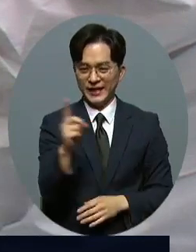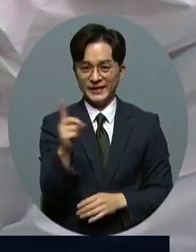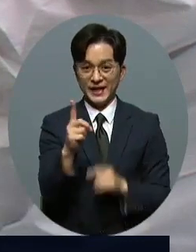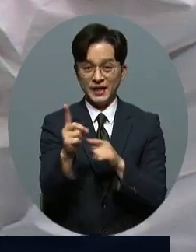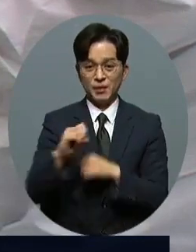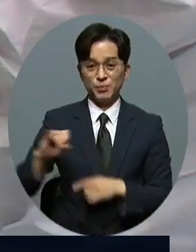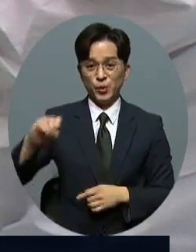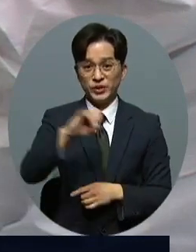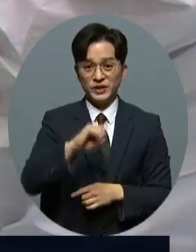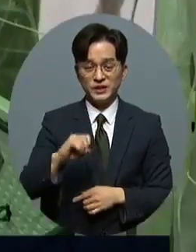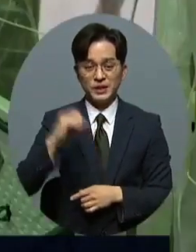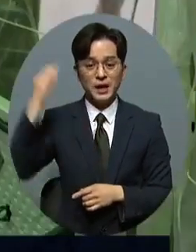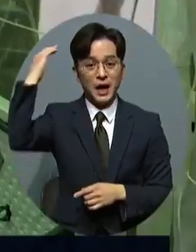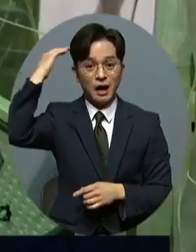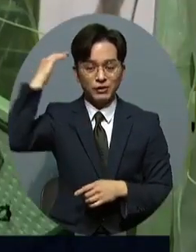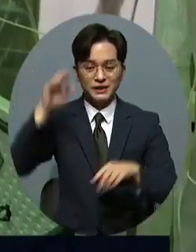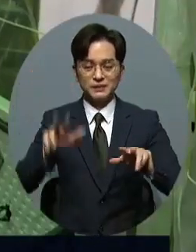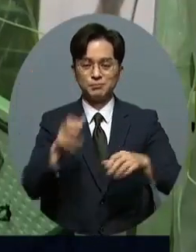보도입니다.